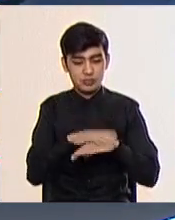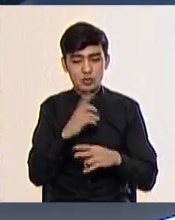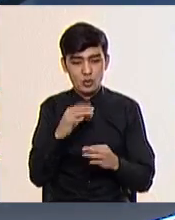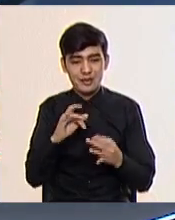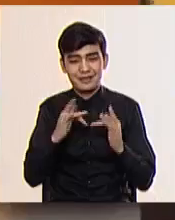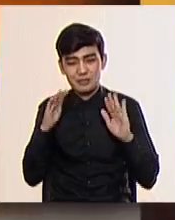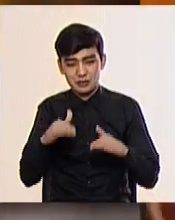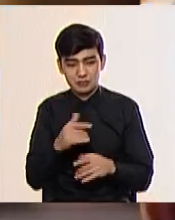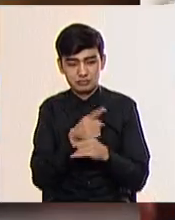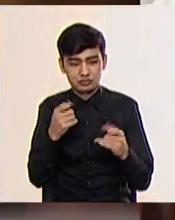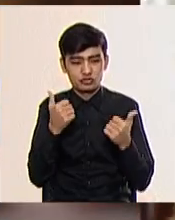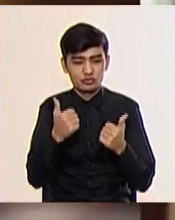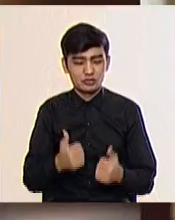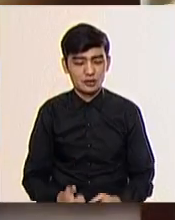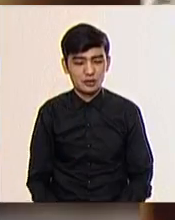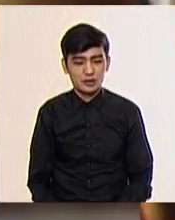вопросов.